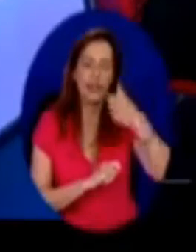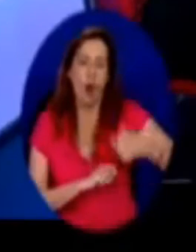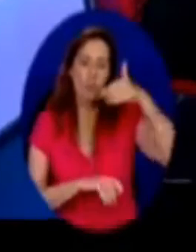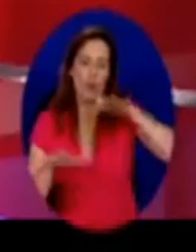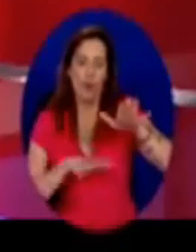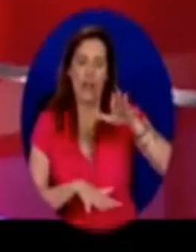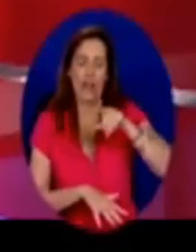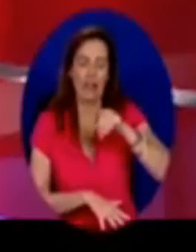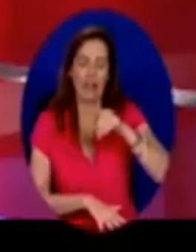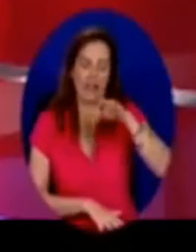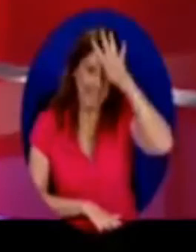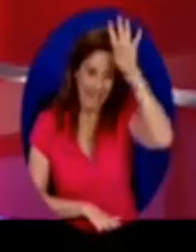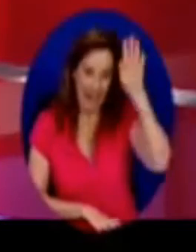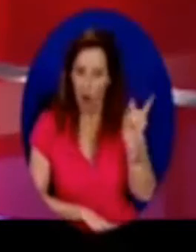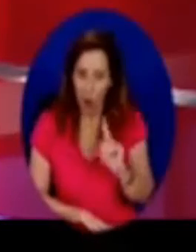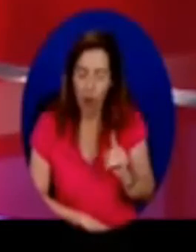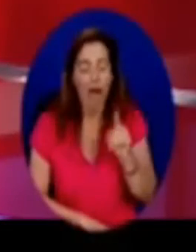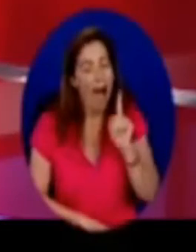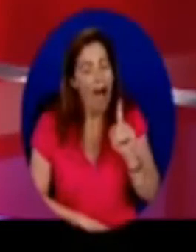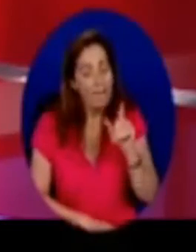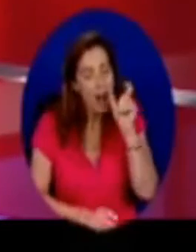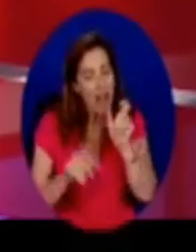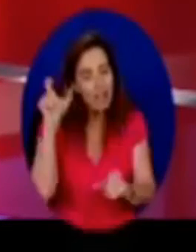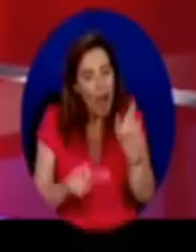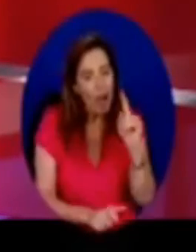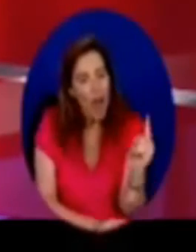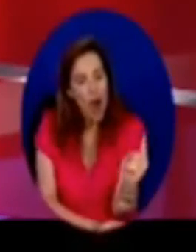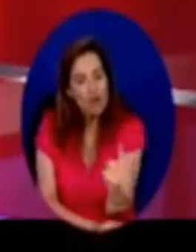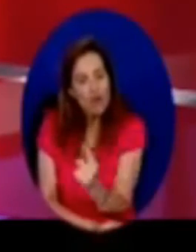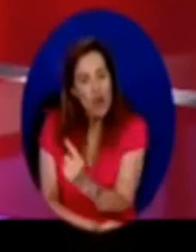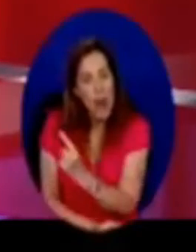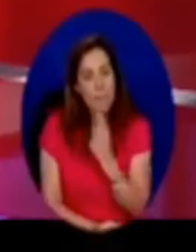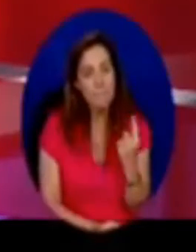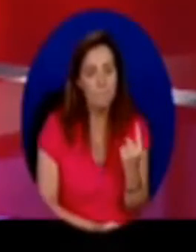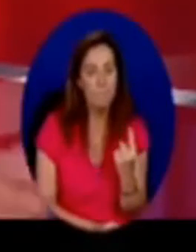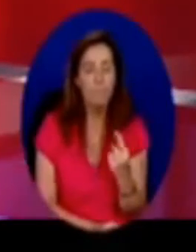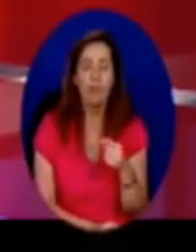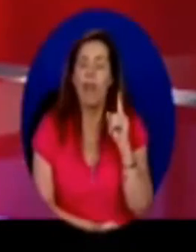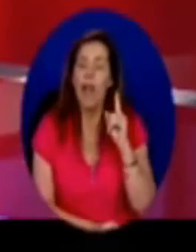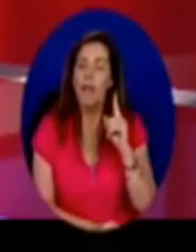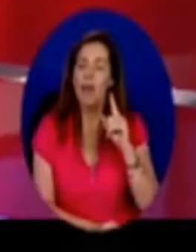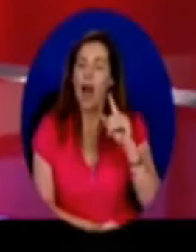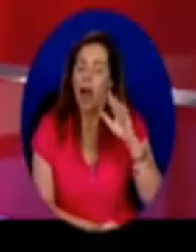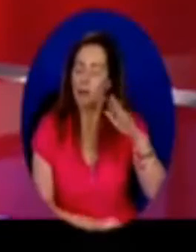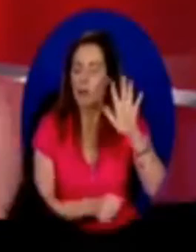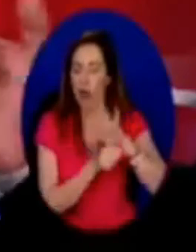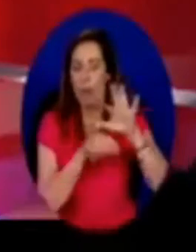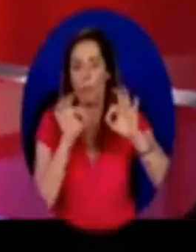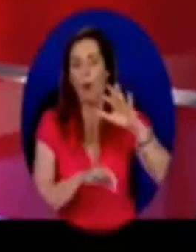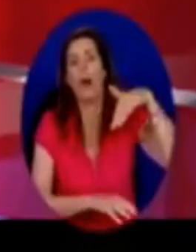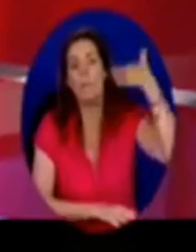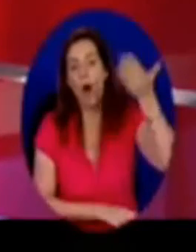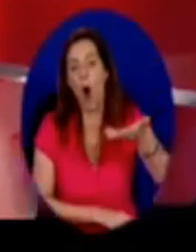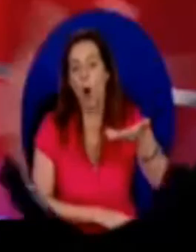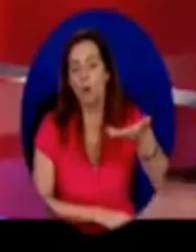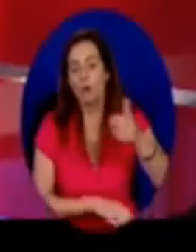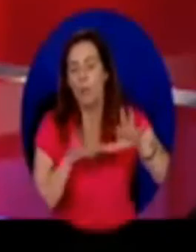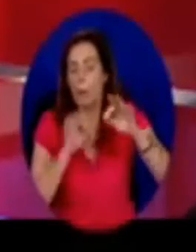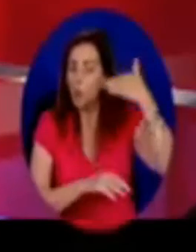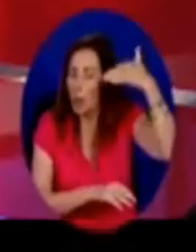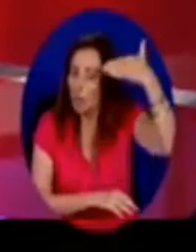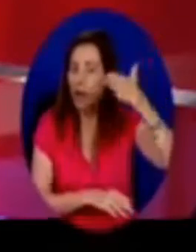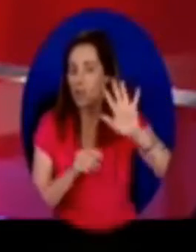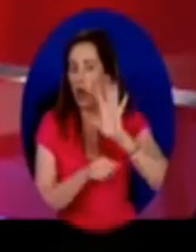ושל קסם סולימני אלא את דת שכבות רחבות בעם ואז יקרין בבחירות האלה בבחירות הבאות בבחירות